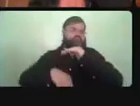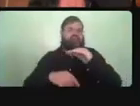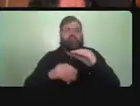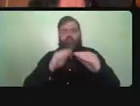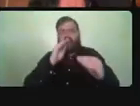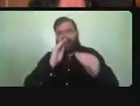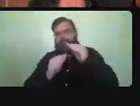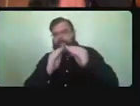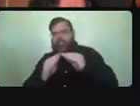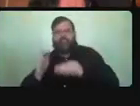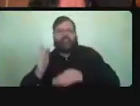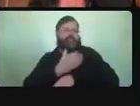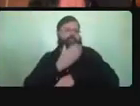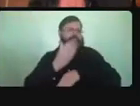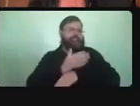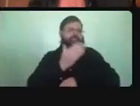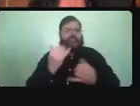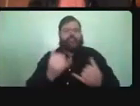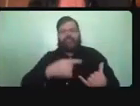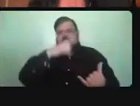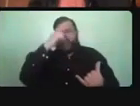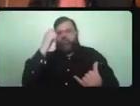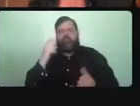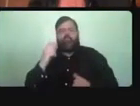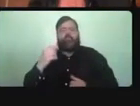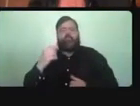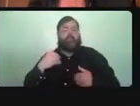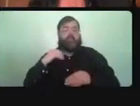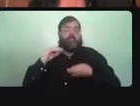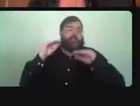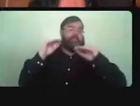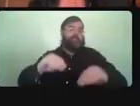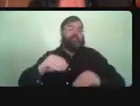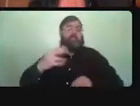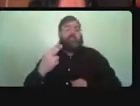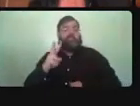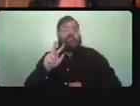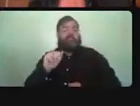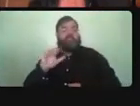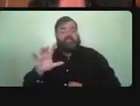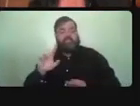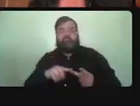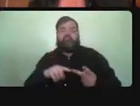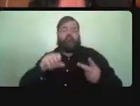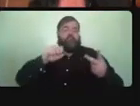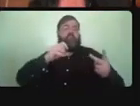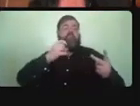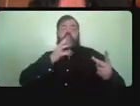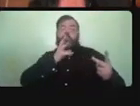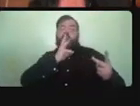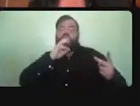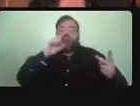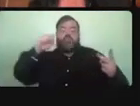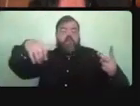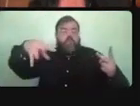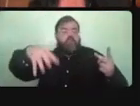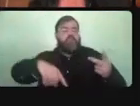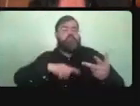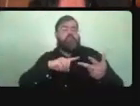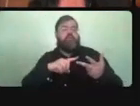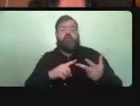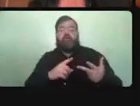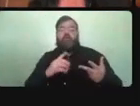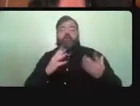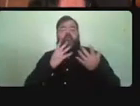Pia tumeweza kuendelea na kazi ya matengenezo kwa kina zaidi.